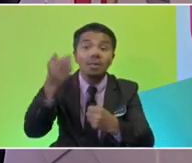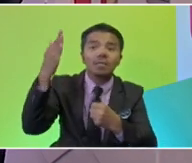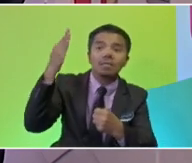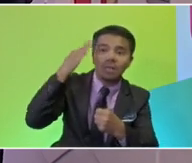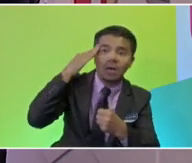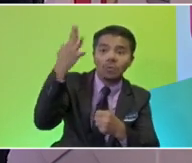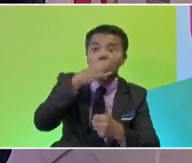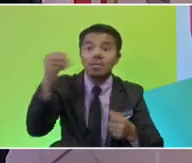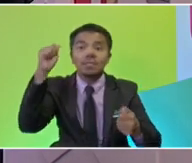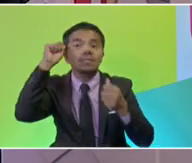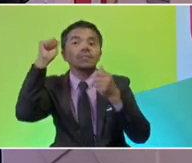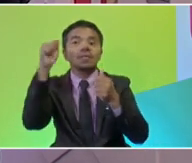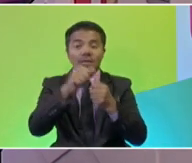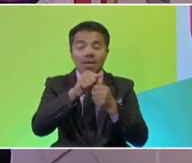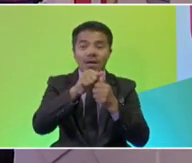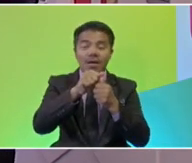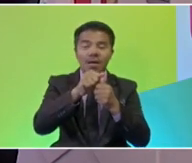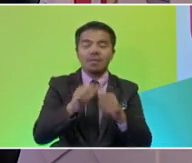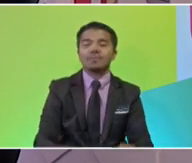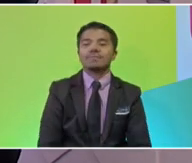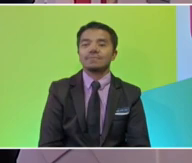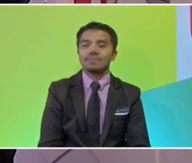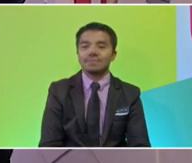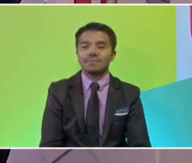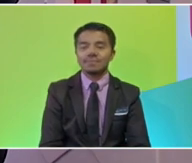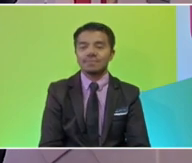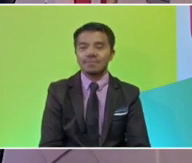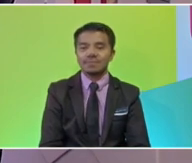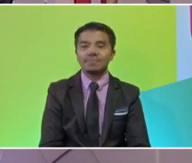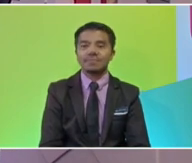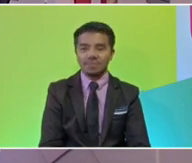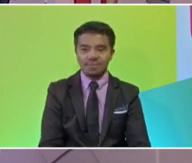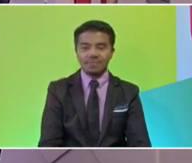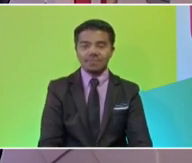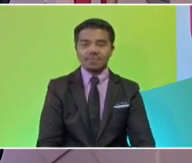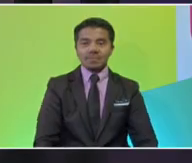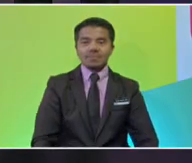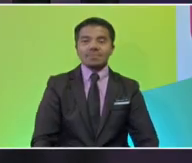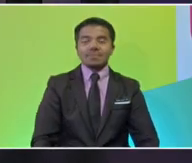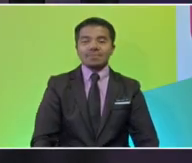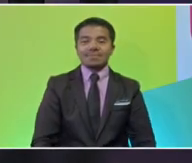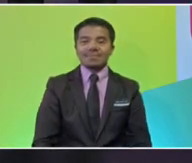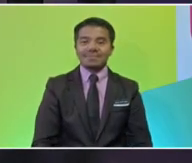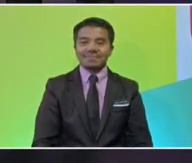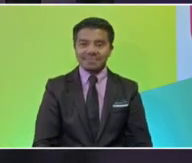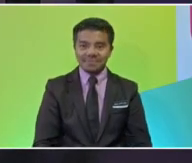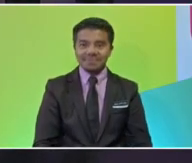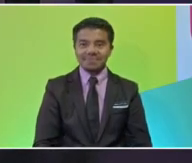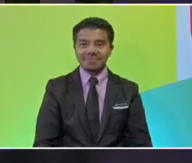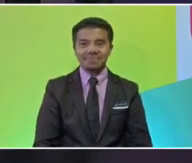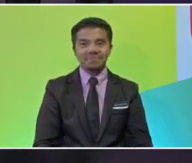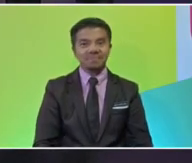kadang-kadang kita tidak memahami sesuatu itu perlu ada garis panduan daripada ibu bapak Baiklah kawan-kawan